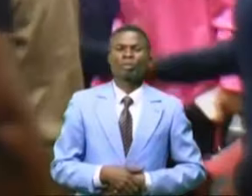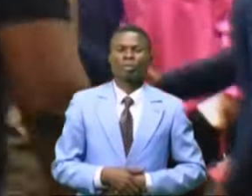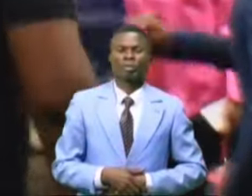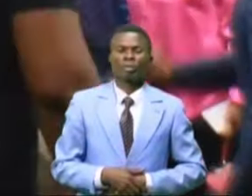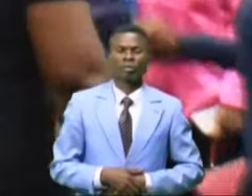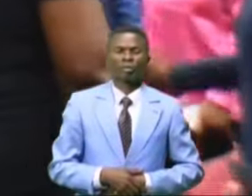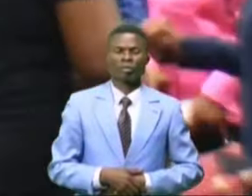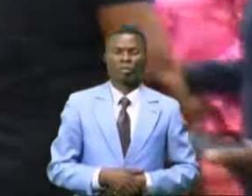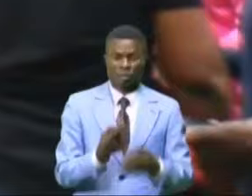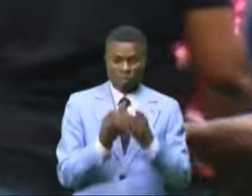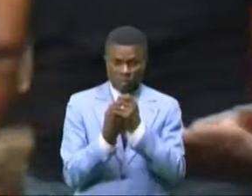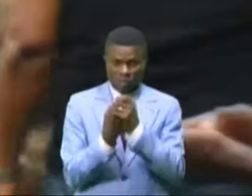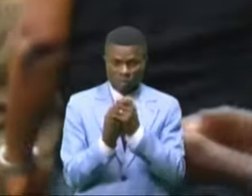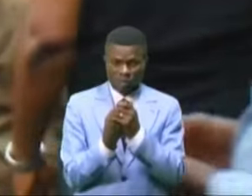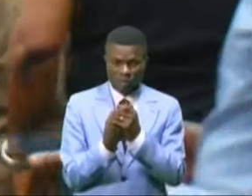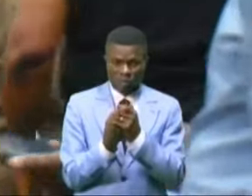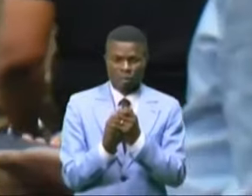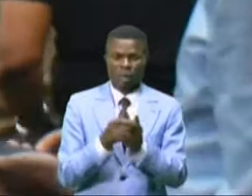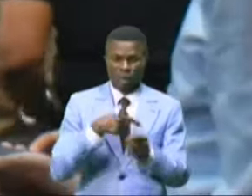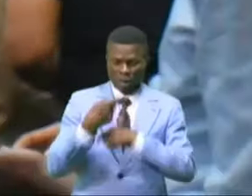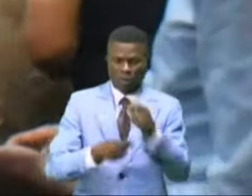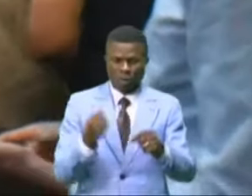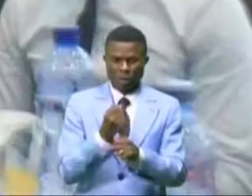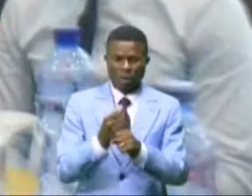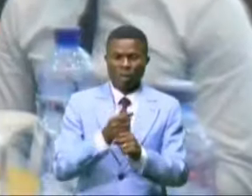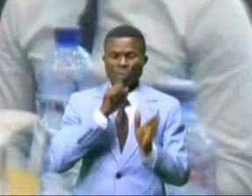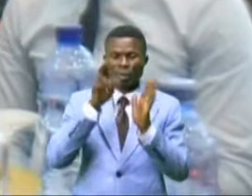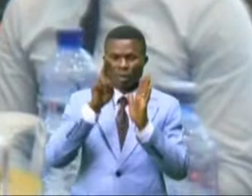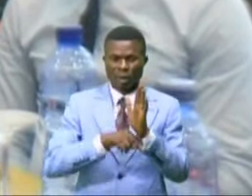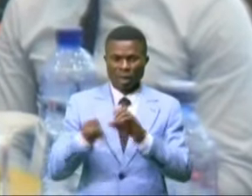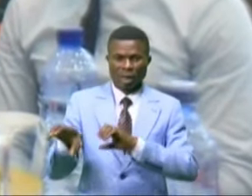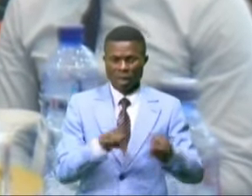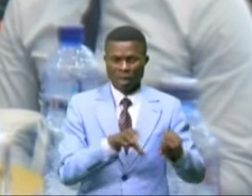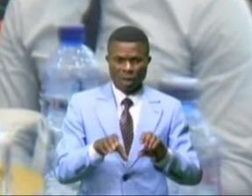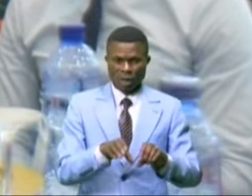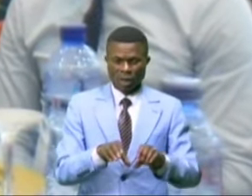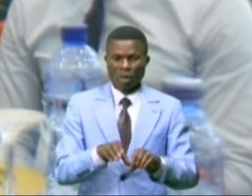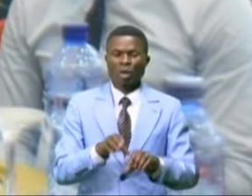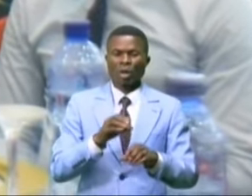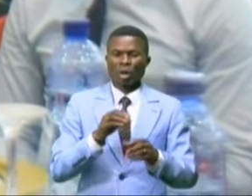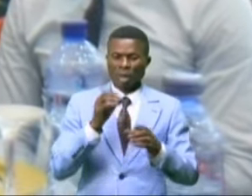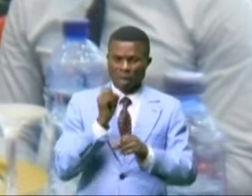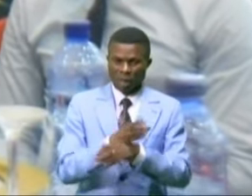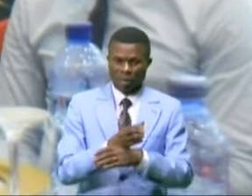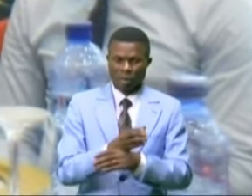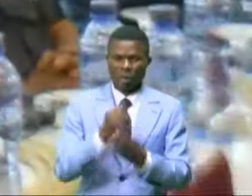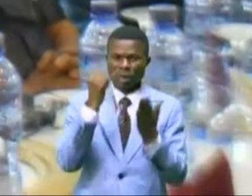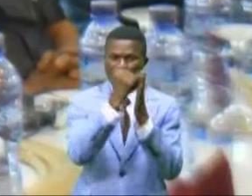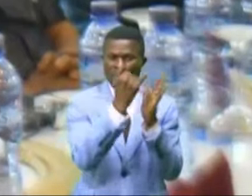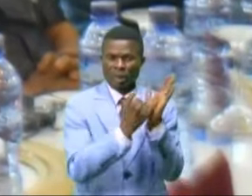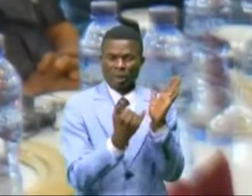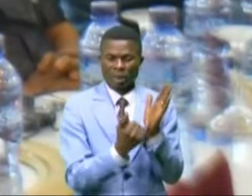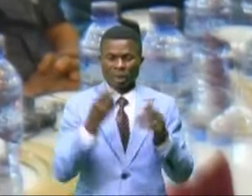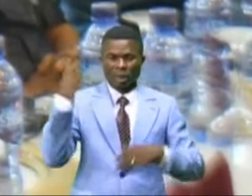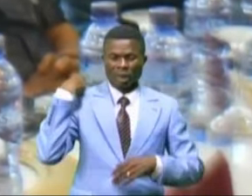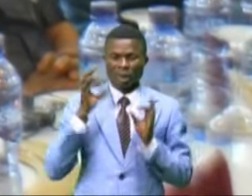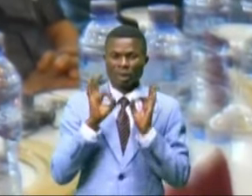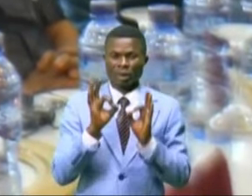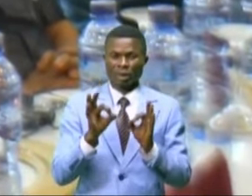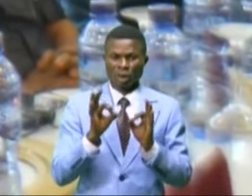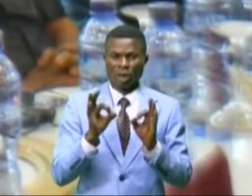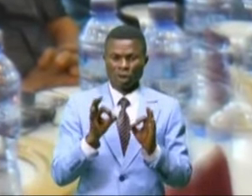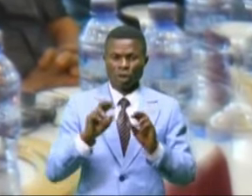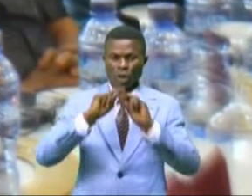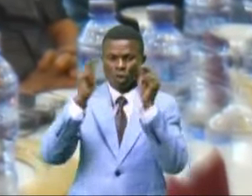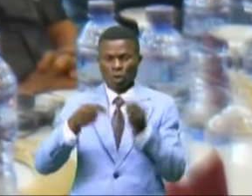À quelques jours de la rentrée parlementaire où la cérémonie sera mise à profit pour l'identification des nouveaux élus, partis